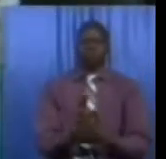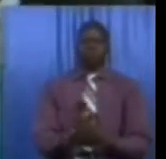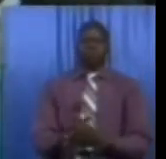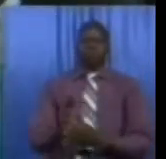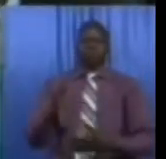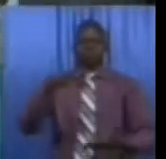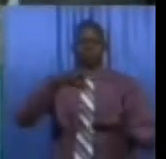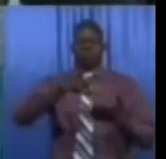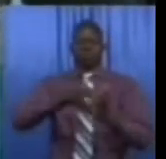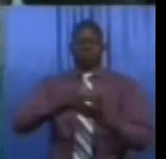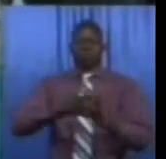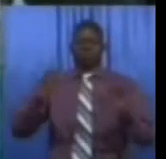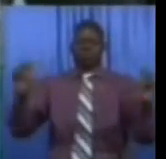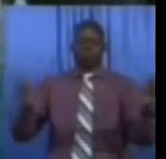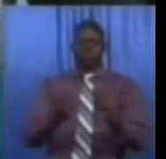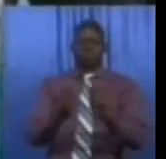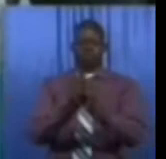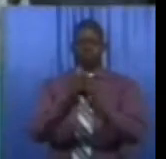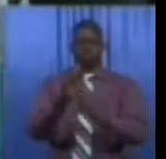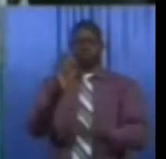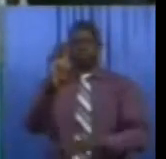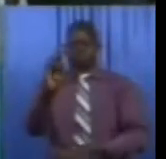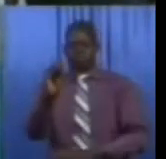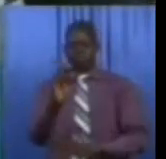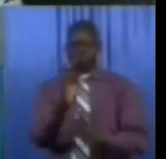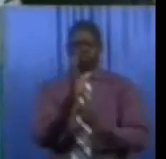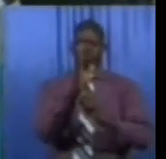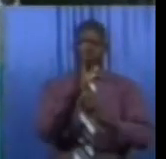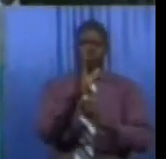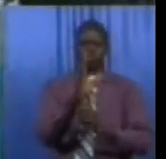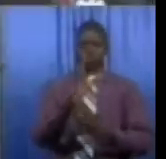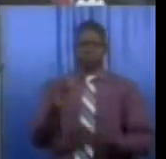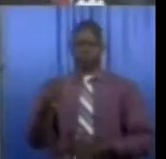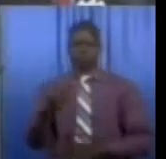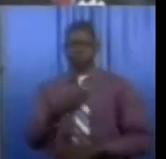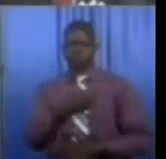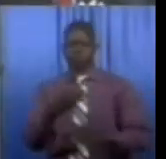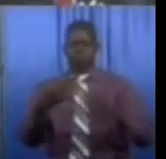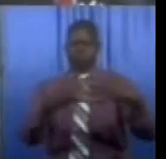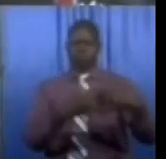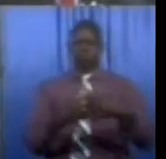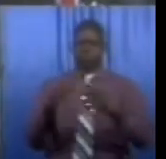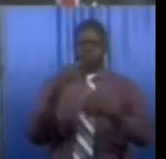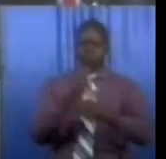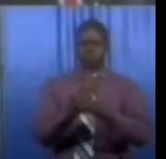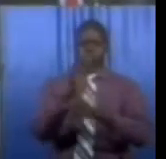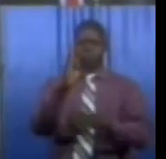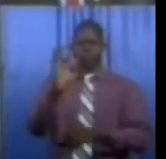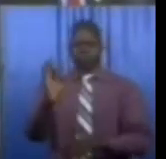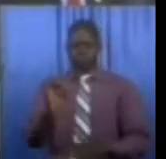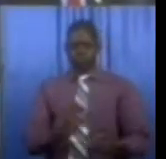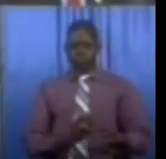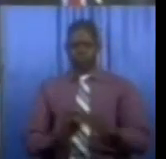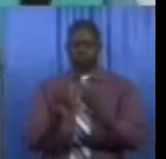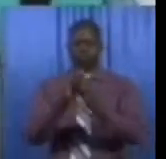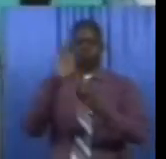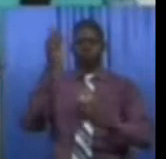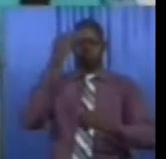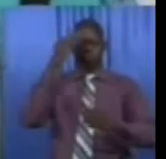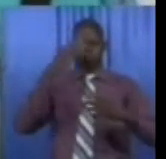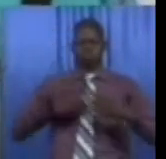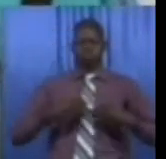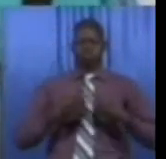gâteau d'anniversaire avec 40 bougies pour Jipaigo. L'ONG américaine qui œuvre au Burkina Faso en partenariat avec le ministère de la